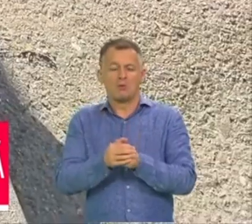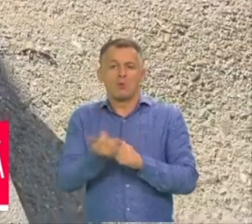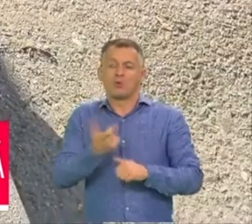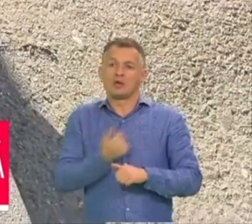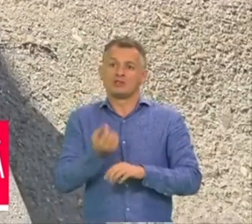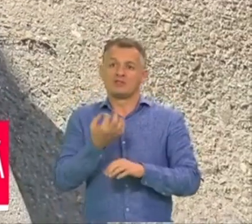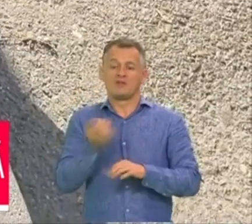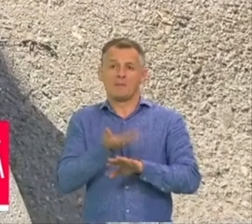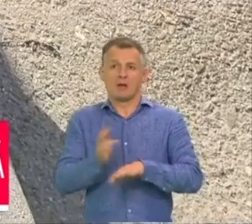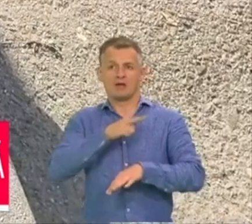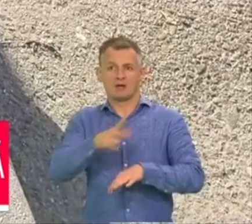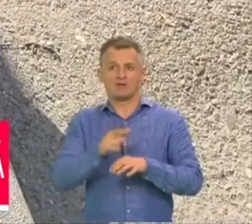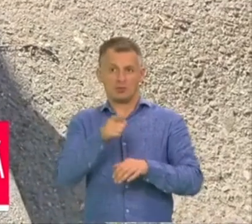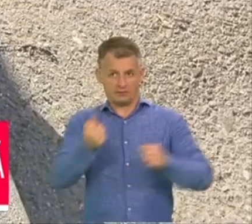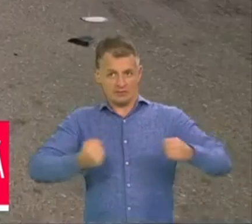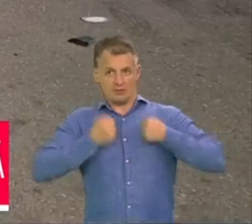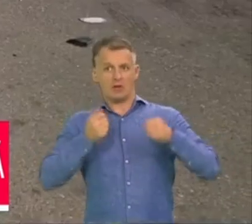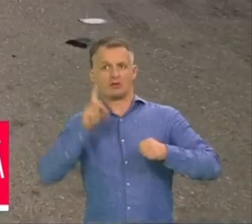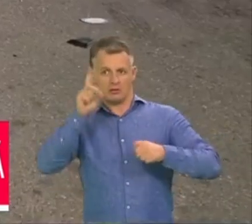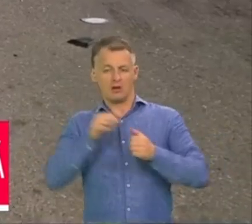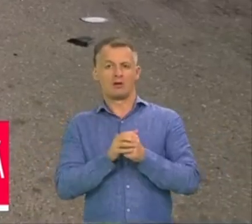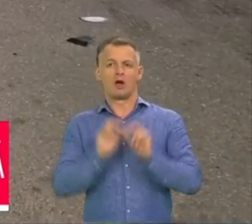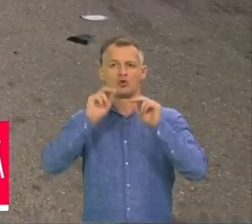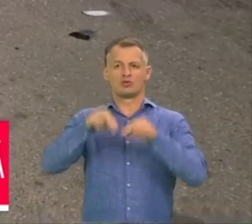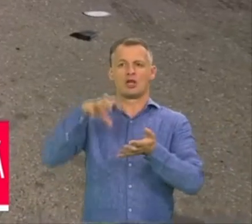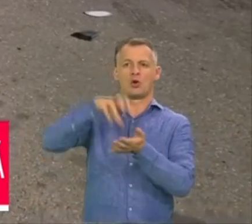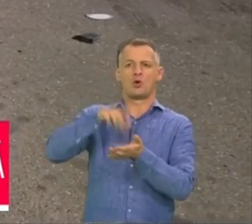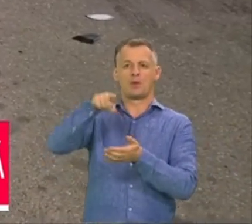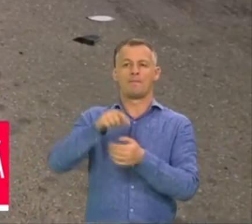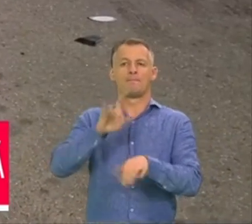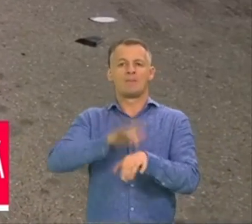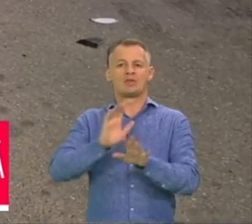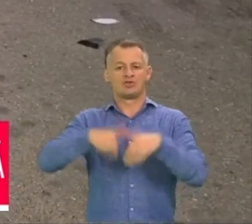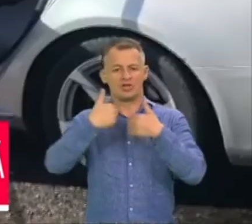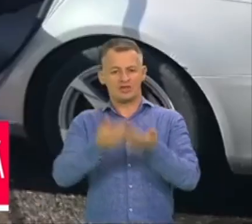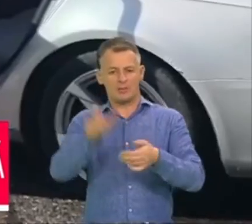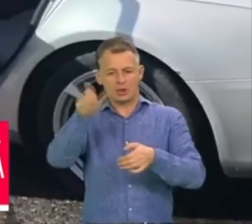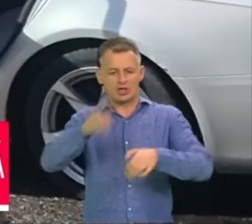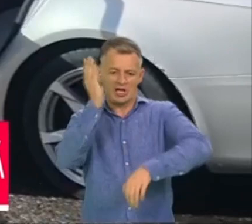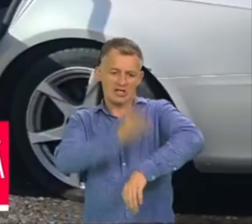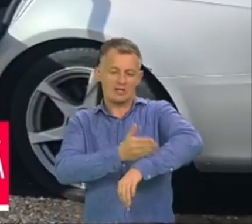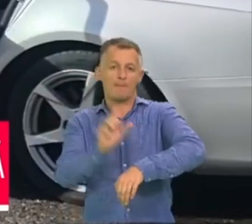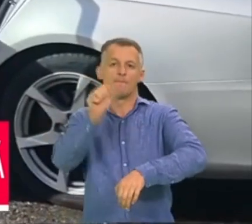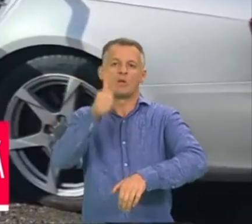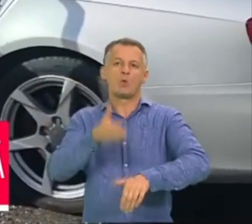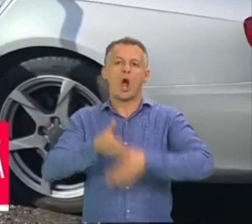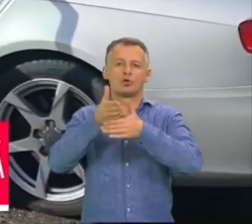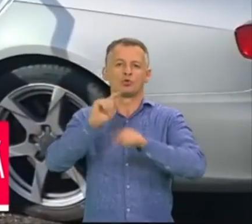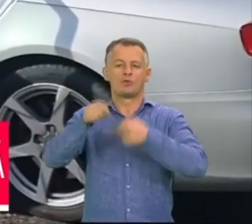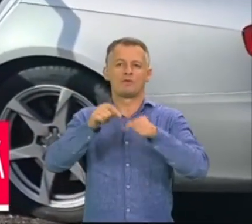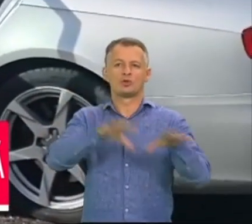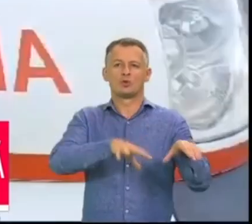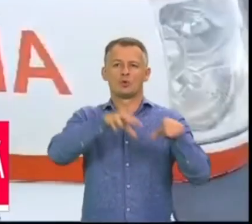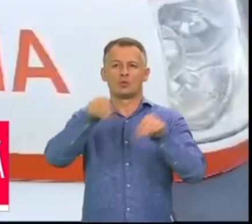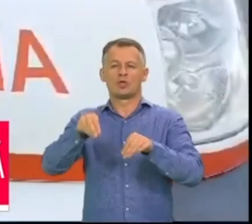grav. V-ați speriat? Vă da, să... Ajunși la fața locului, medicii au acordat rănitului primul ajutor, apoi acesta a fost dus cu ambulanța la